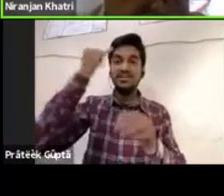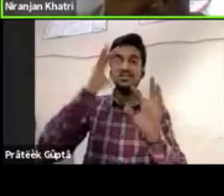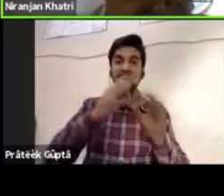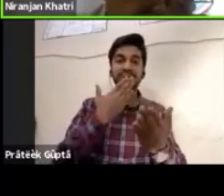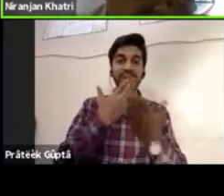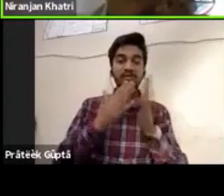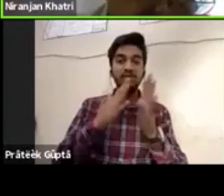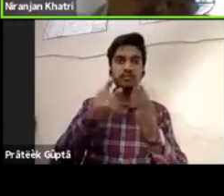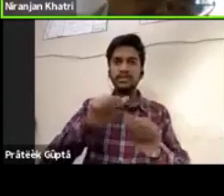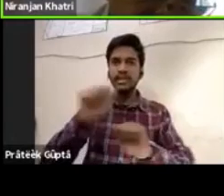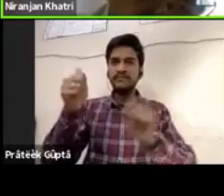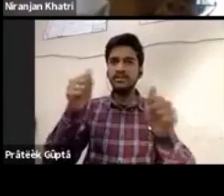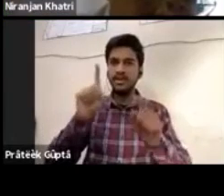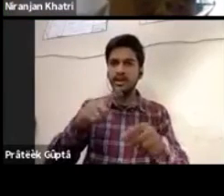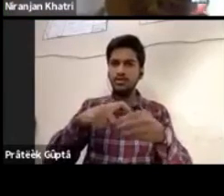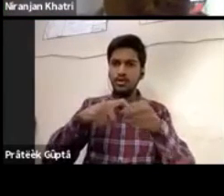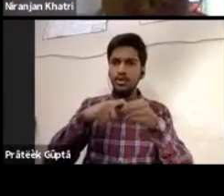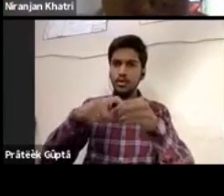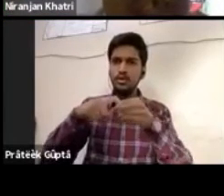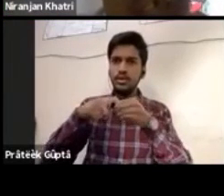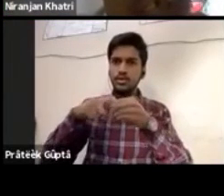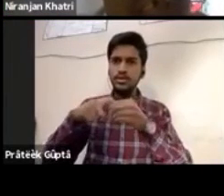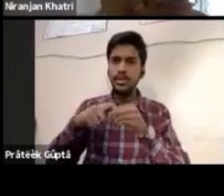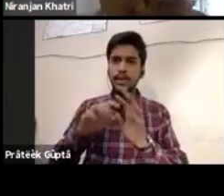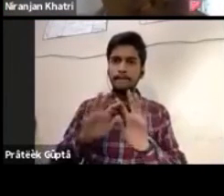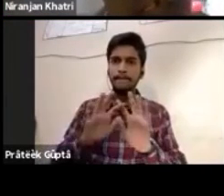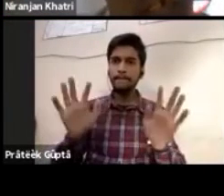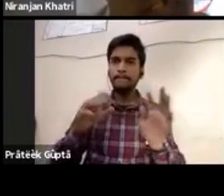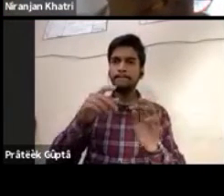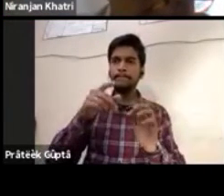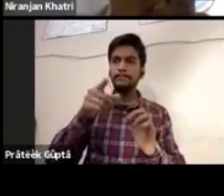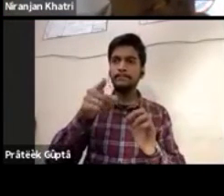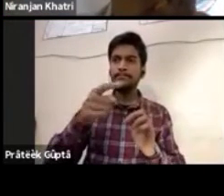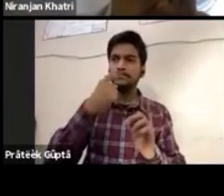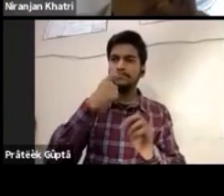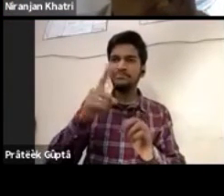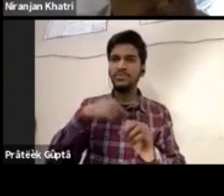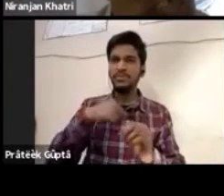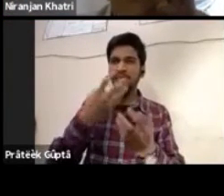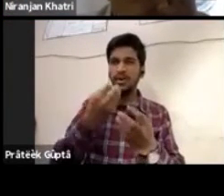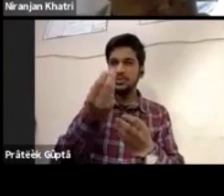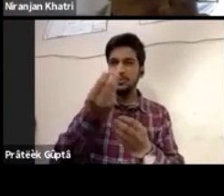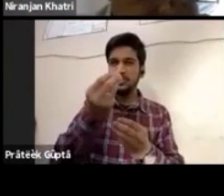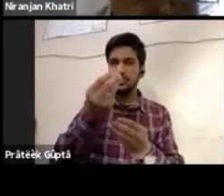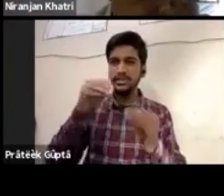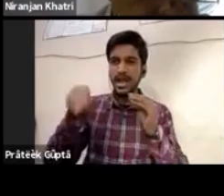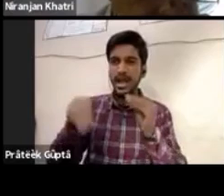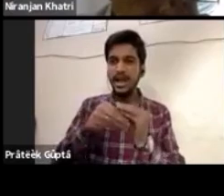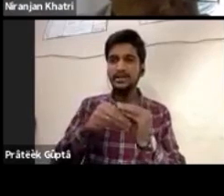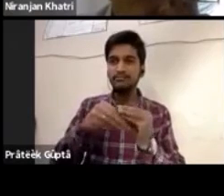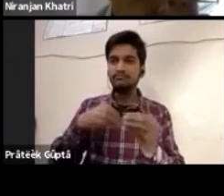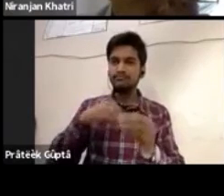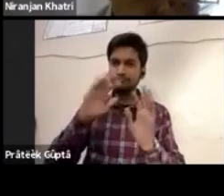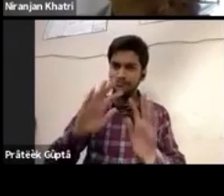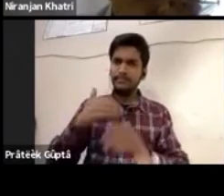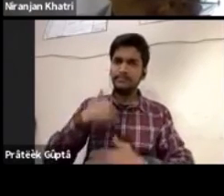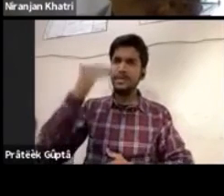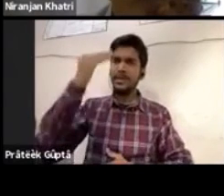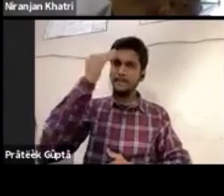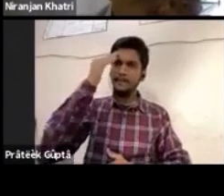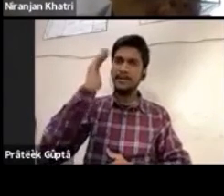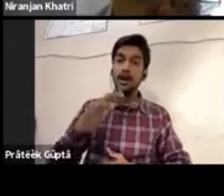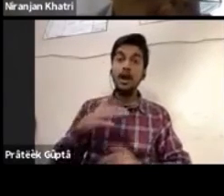एनी ऑफ द अदर स्पीकर्स? एक्चुअली इसमें मैं ऐड ये करना चाहूंगा कि ये तो हमें पता है कि क्या करना है, बट हाउ,